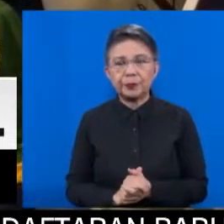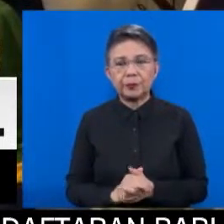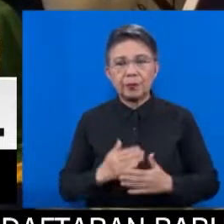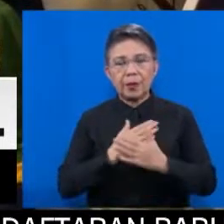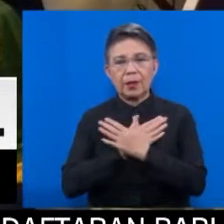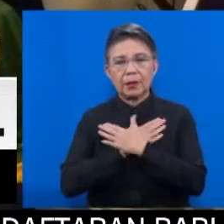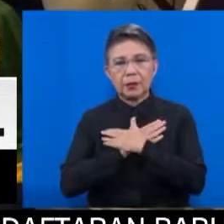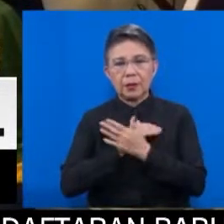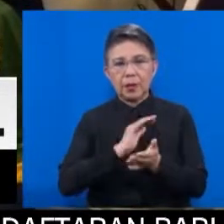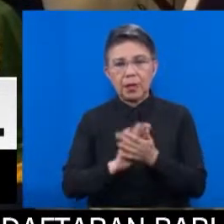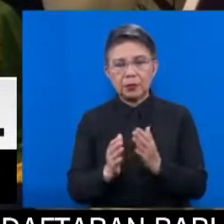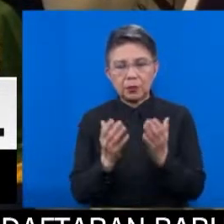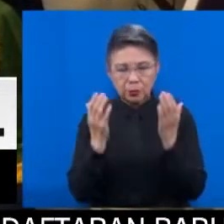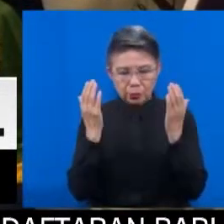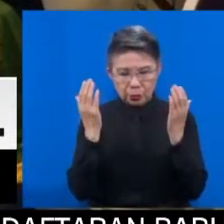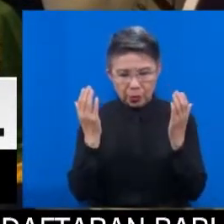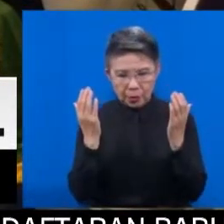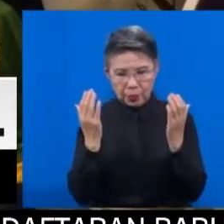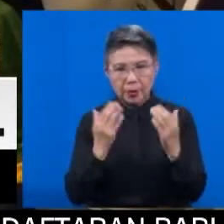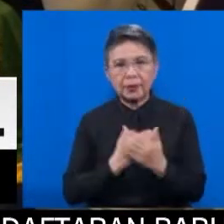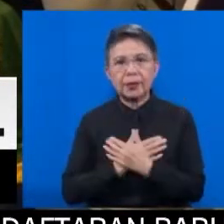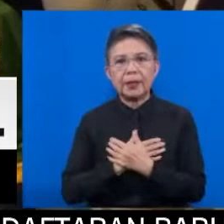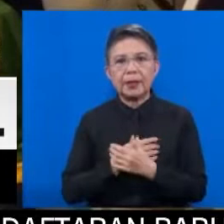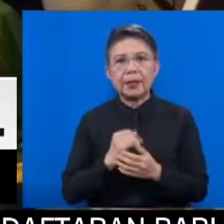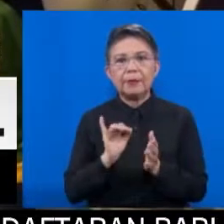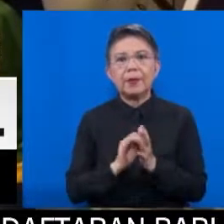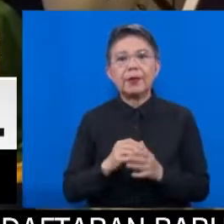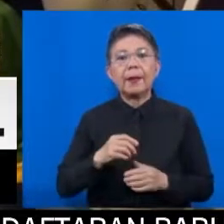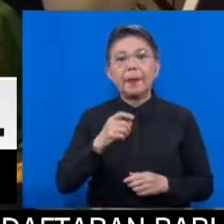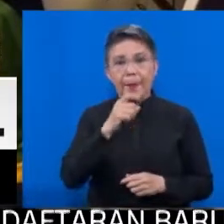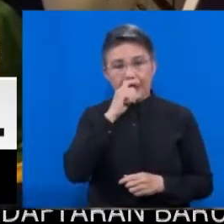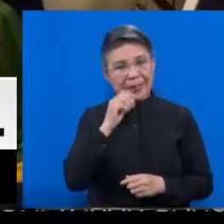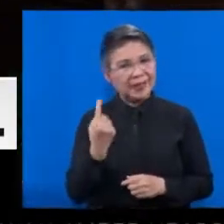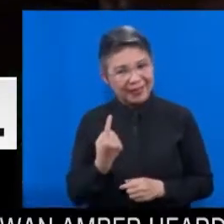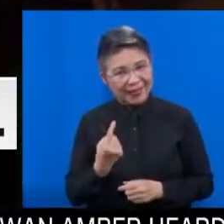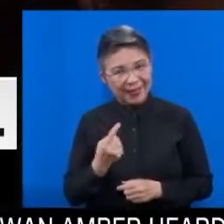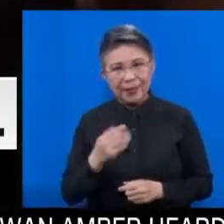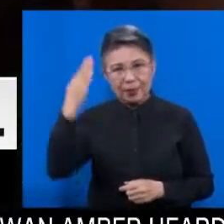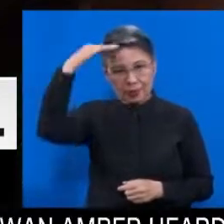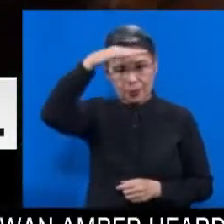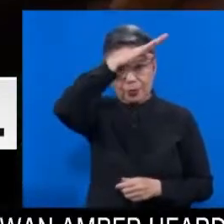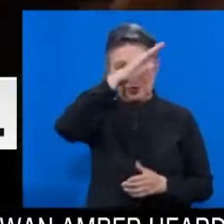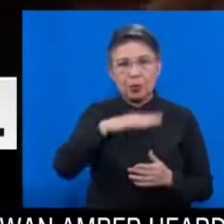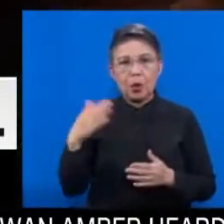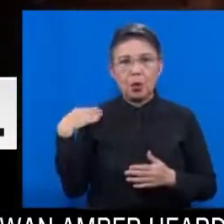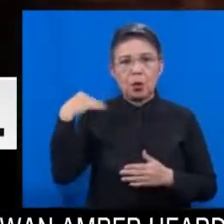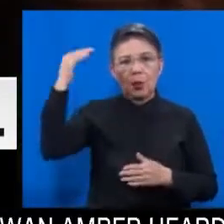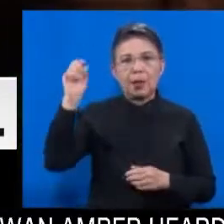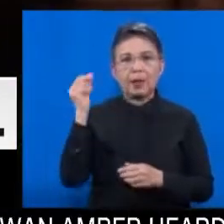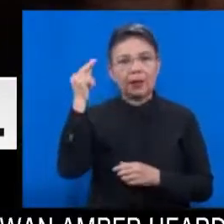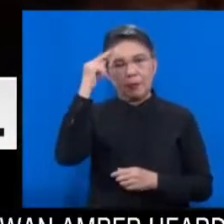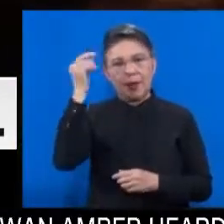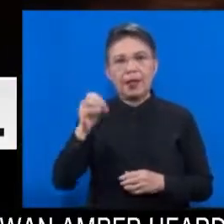Jenazah Eril langsung disolatkan. Solat jenazah diimami oleh ayahanda Ridwan Kamil. Para tokoh dan kepala daerah